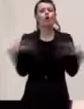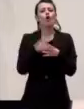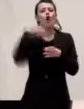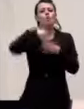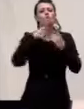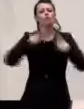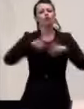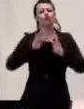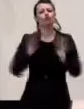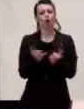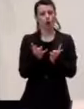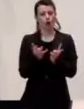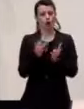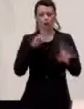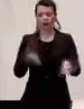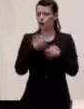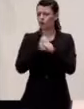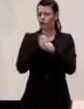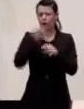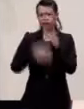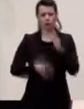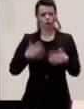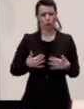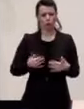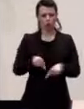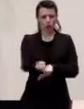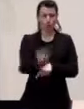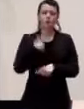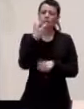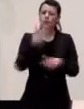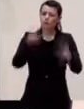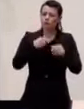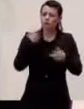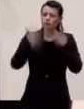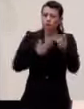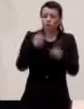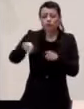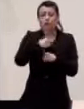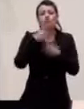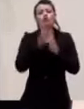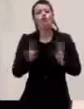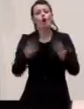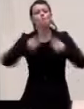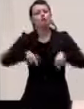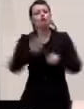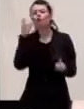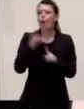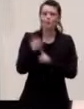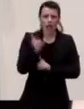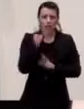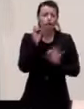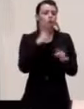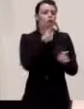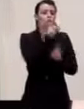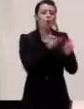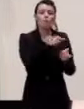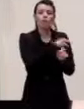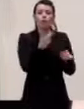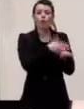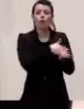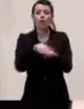subito. Ricordiamo che l'obiettivo di questa commissione è quella della valutazione della mortalità riconducibile a coronavirus